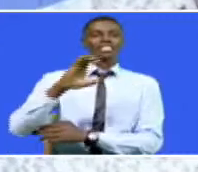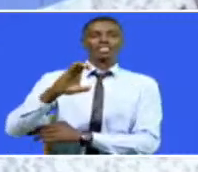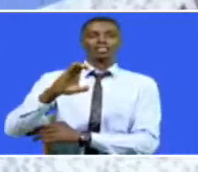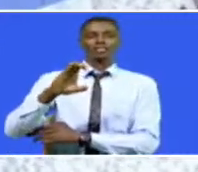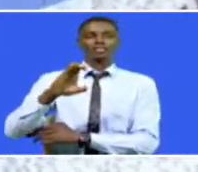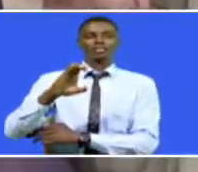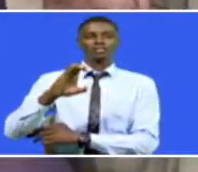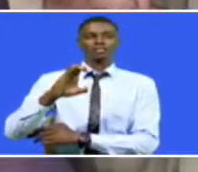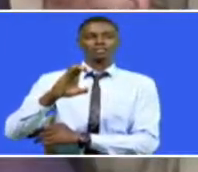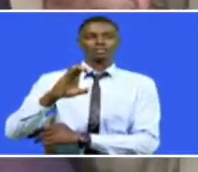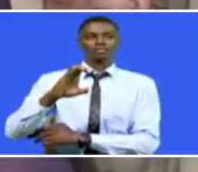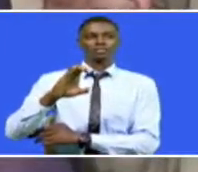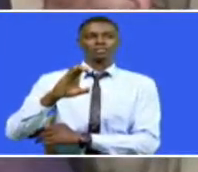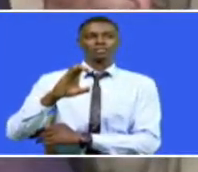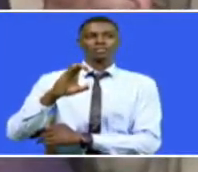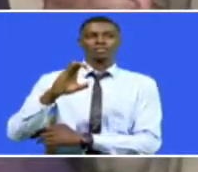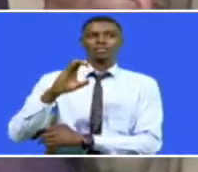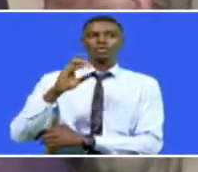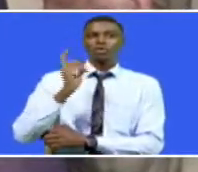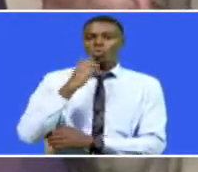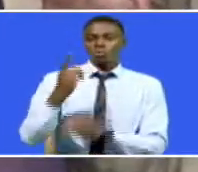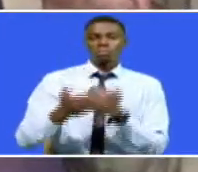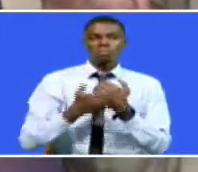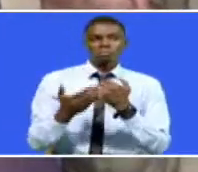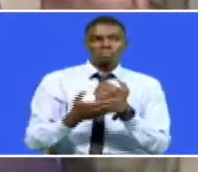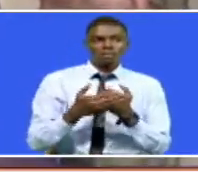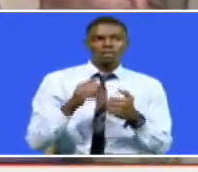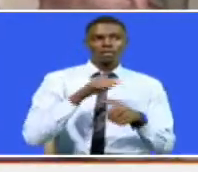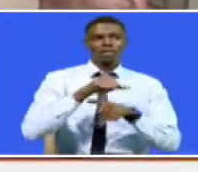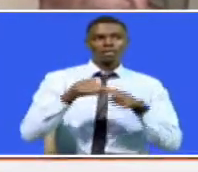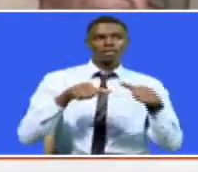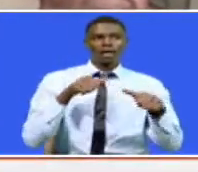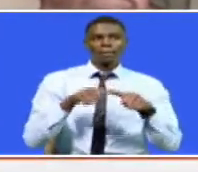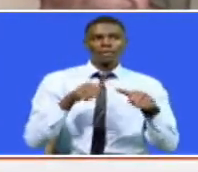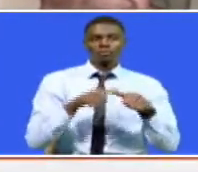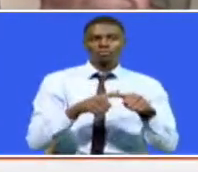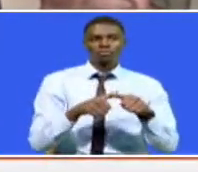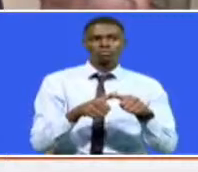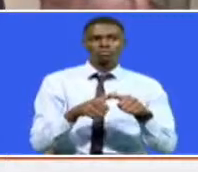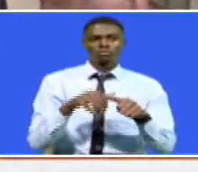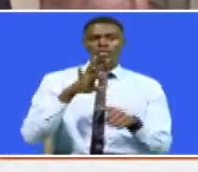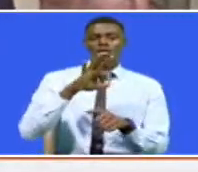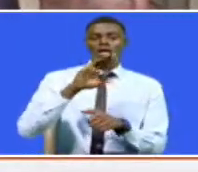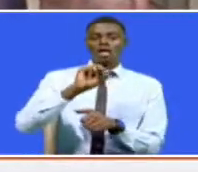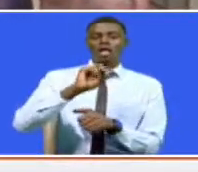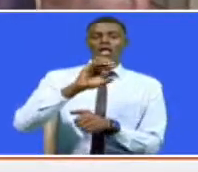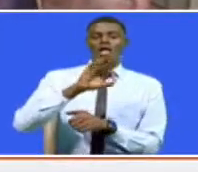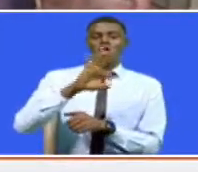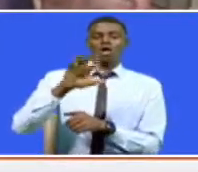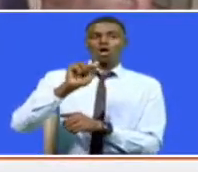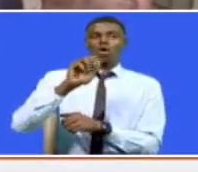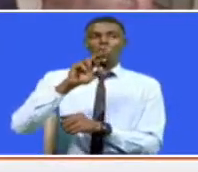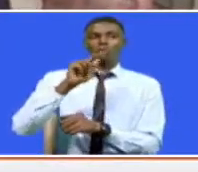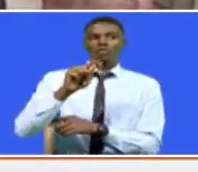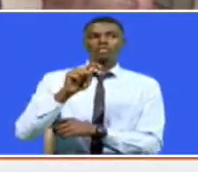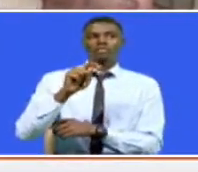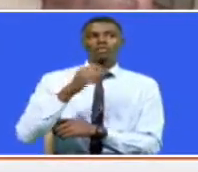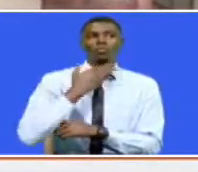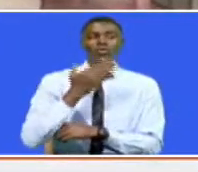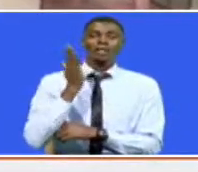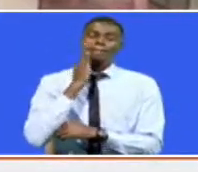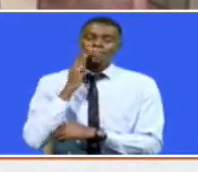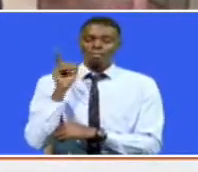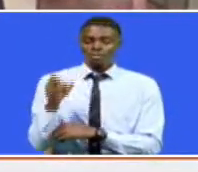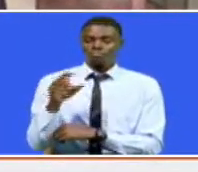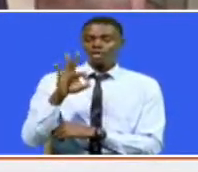waziri ambaye anashughulikia mambo ya mama Moffat. I want Mama